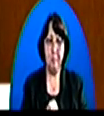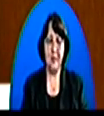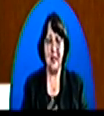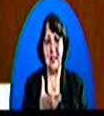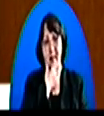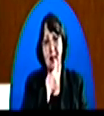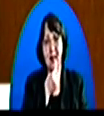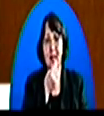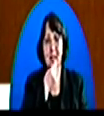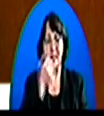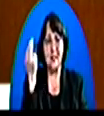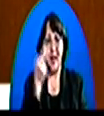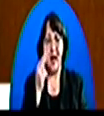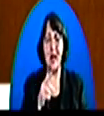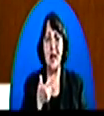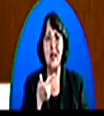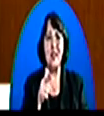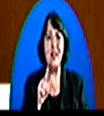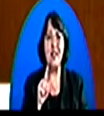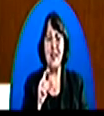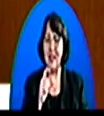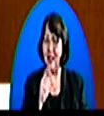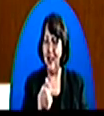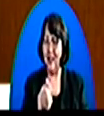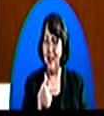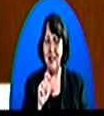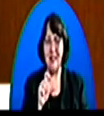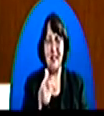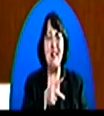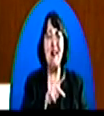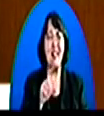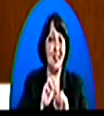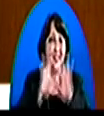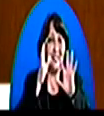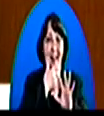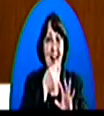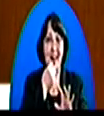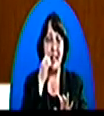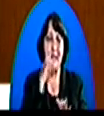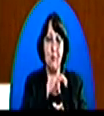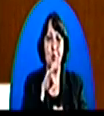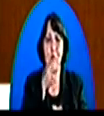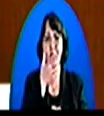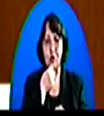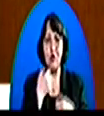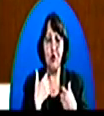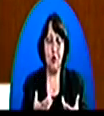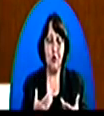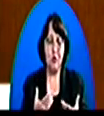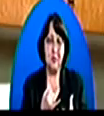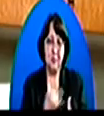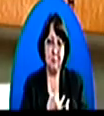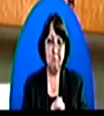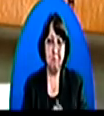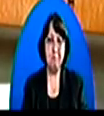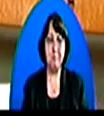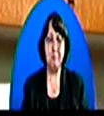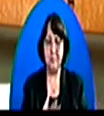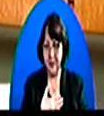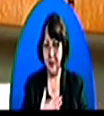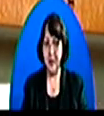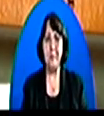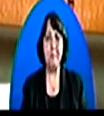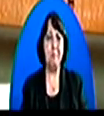тийм цагаан гэгээлэг мэдээлэл одоо гардаг юм сайхан суугтаа болно гэж би бол найдаж байна. За баярлалаа